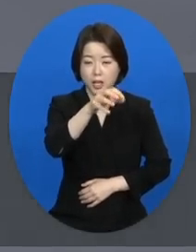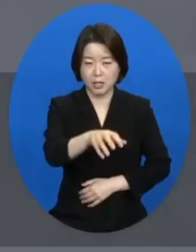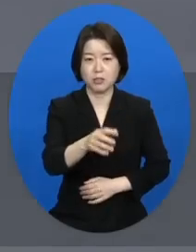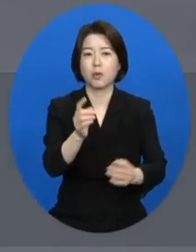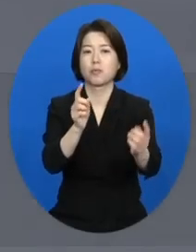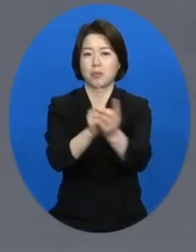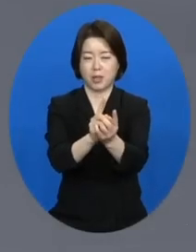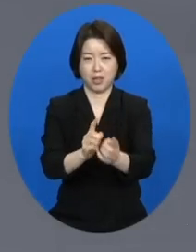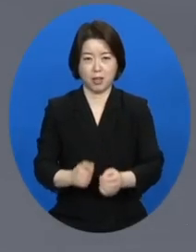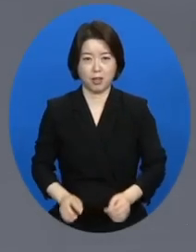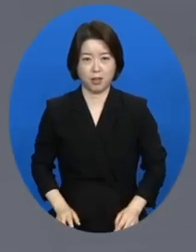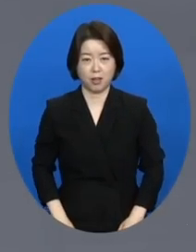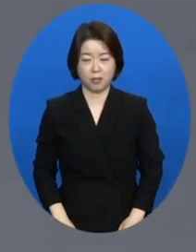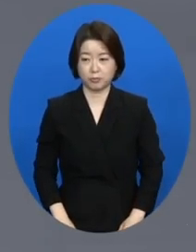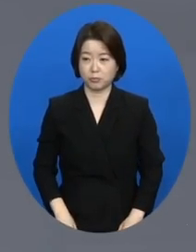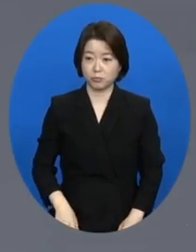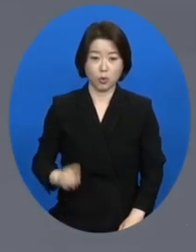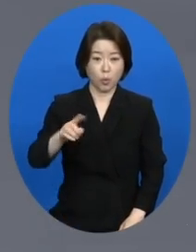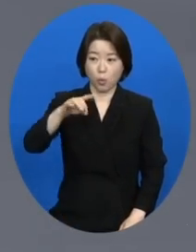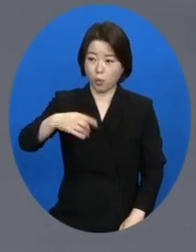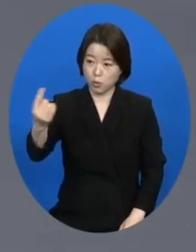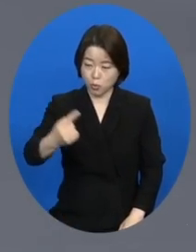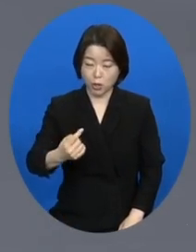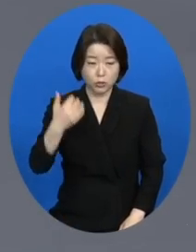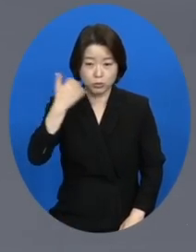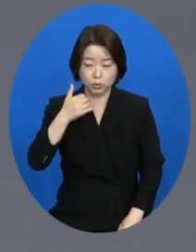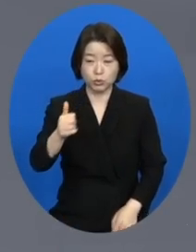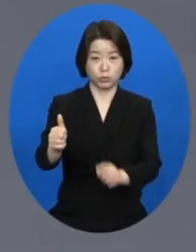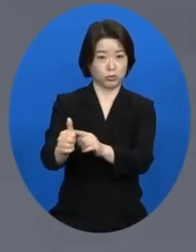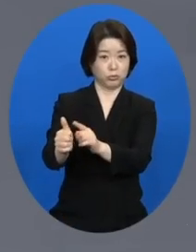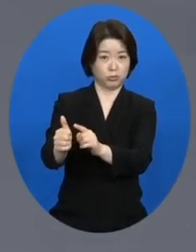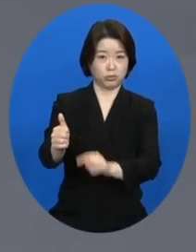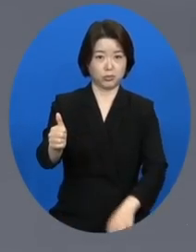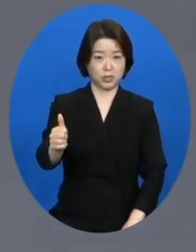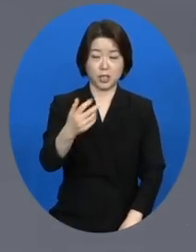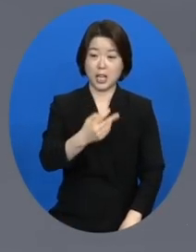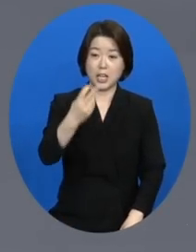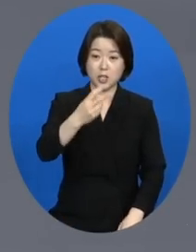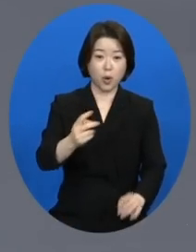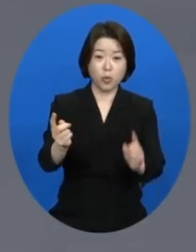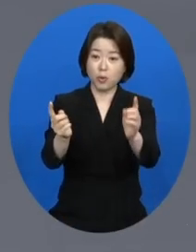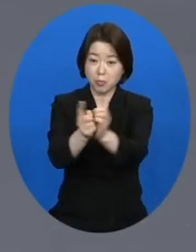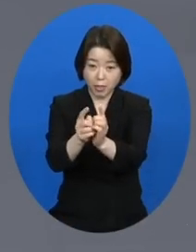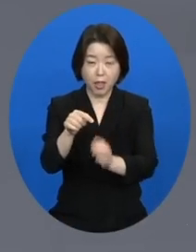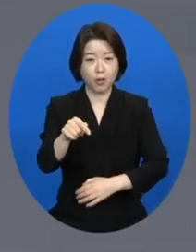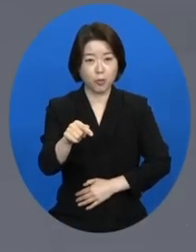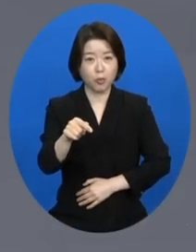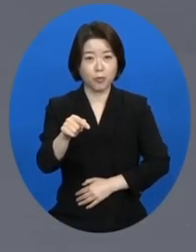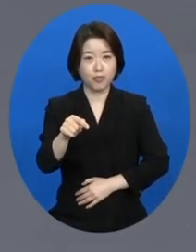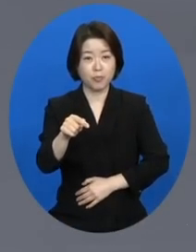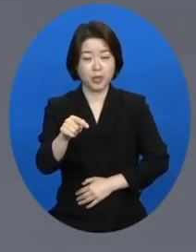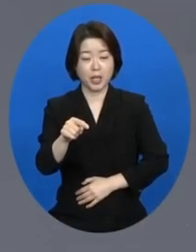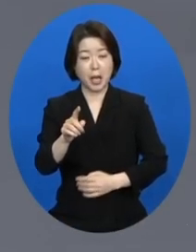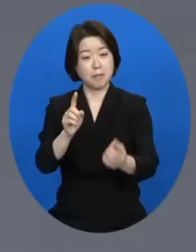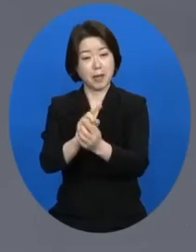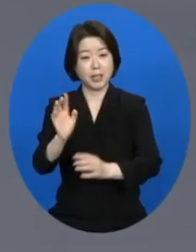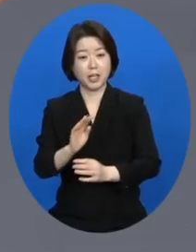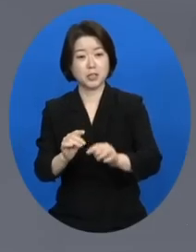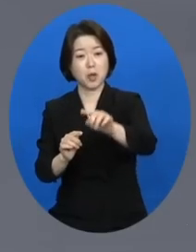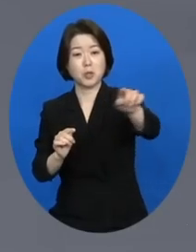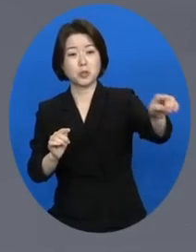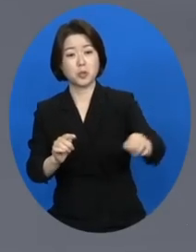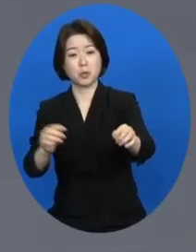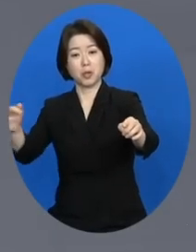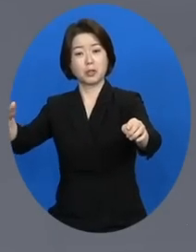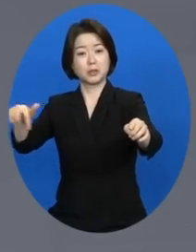게 어디서 왔는지 누군지도 모르는 이 어떤 사람이 형들을 만났고 만난 건 아니고 그냥